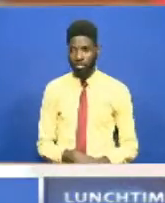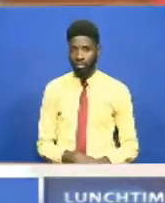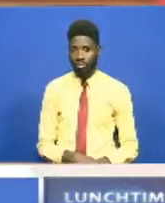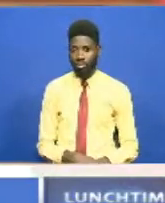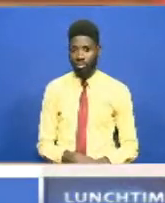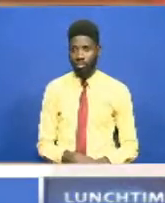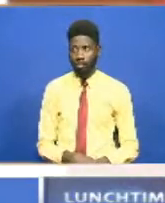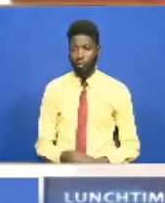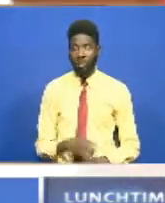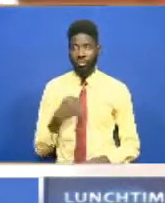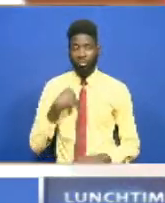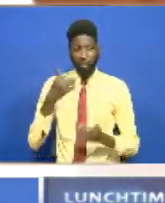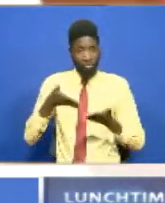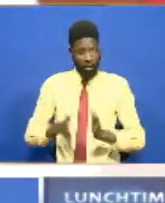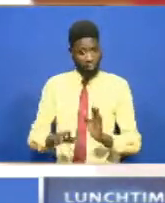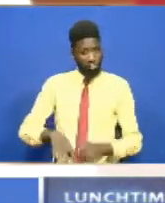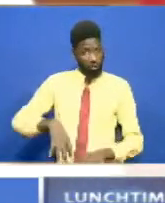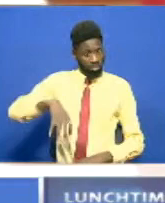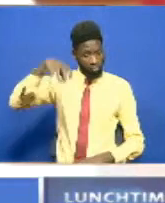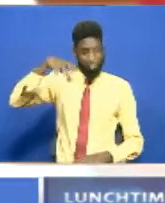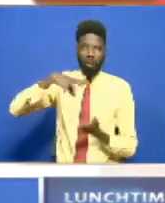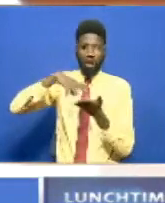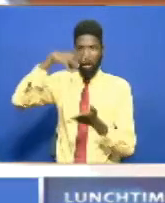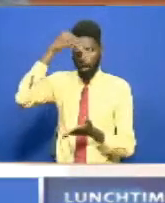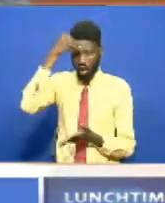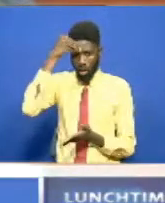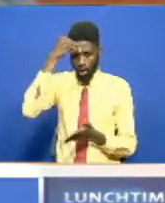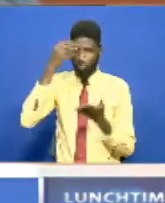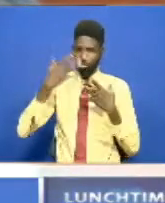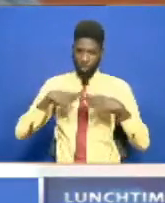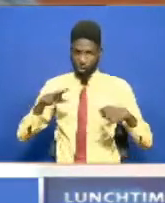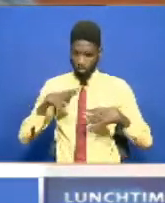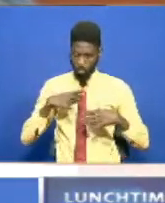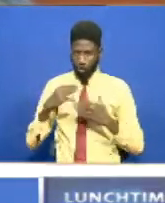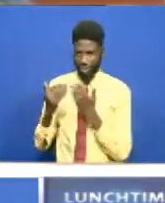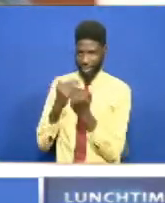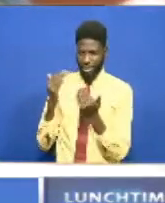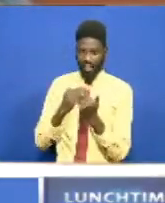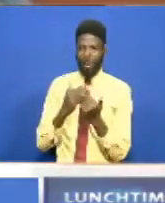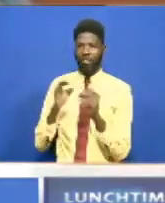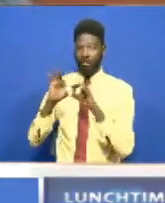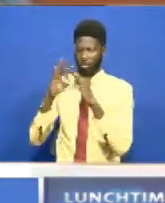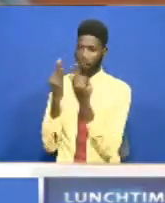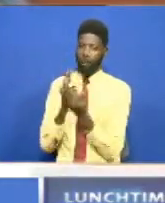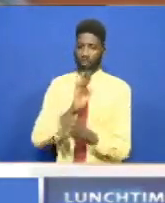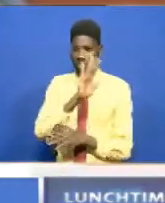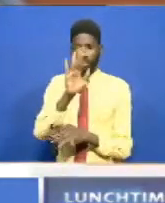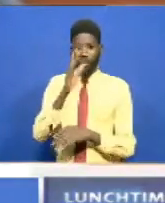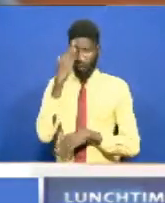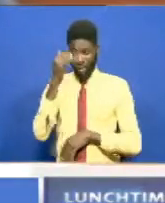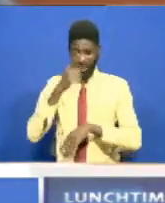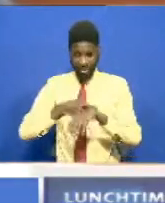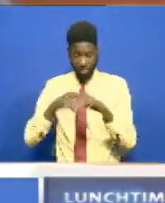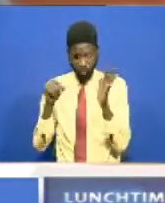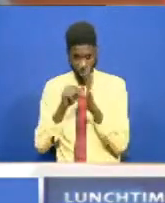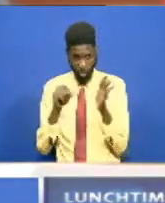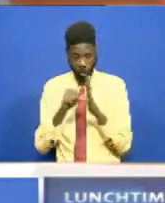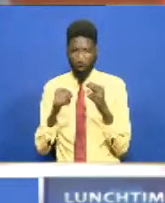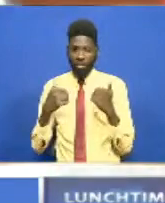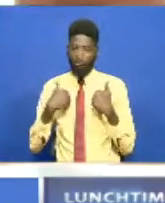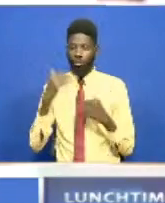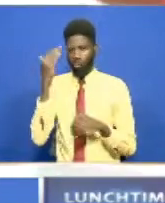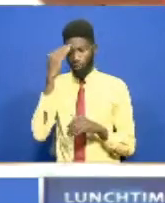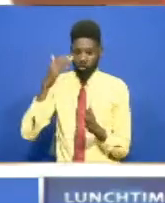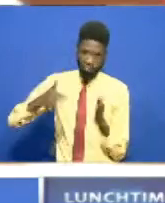Mimi nilizaliwa nikifundishwa mtu analinda wa nyumbani, kwa sababu ukiwa na shida unajua unakimbilia wapi.